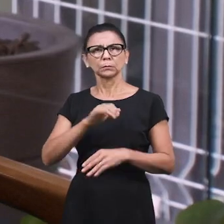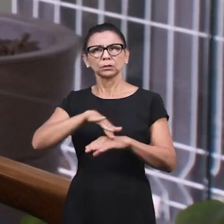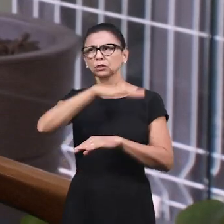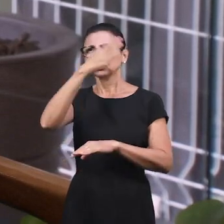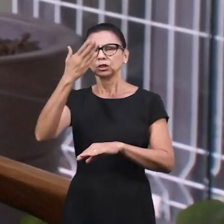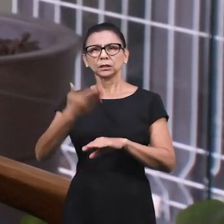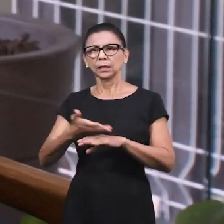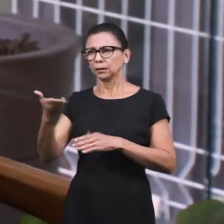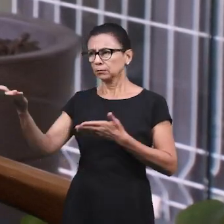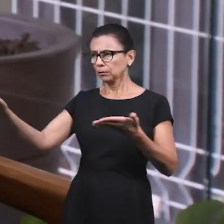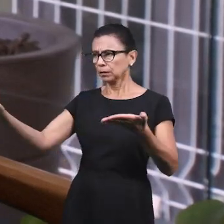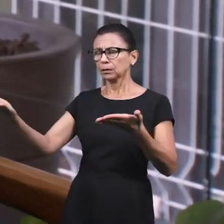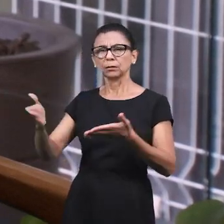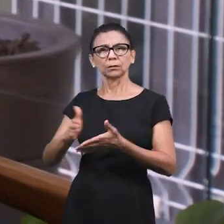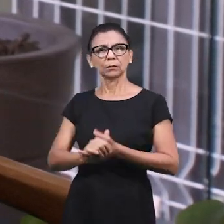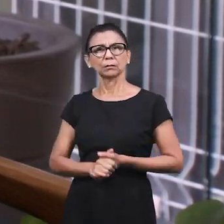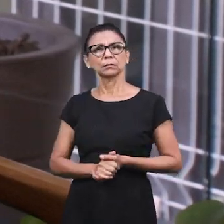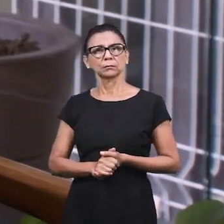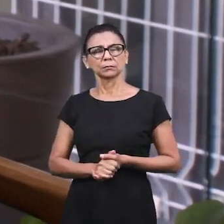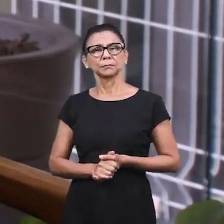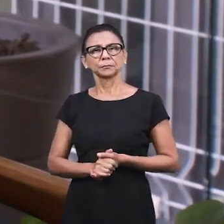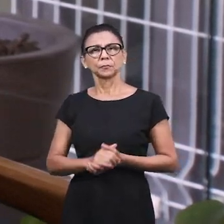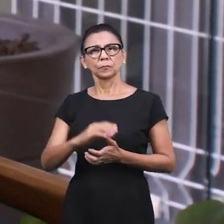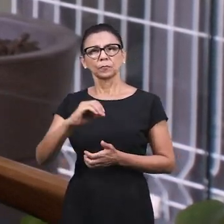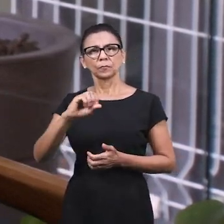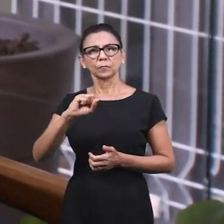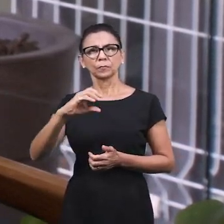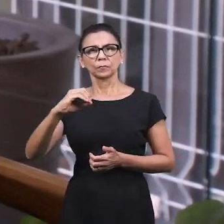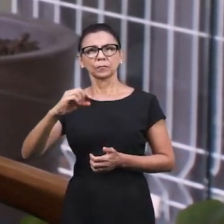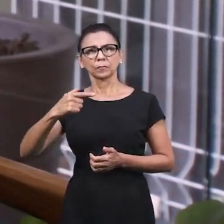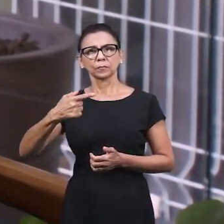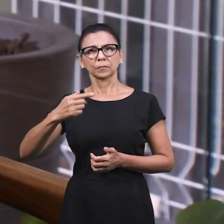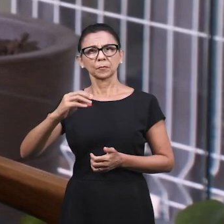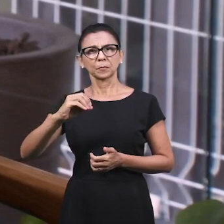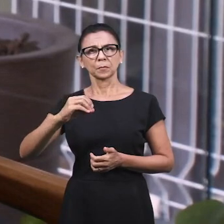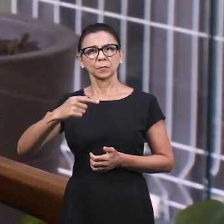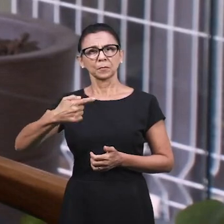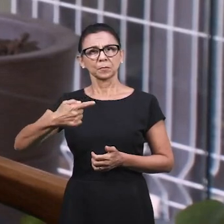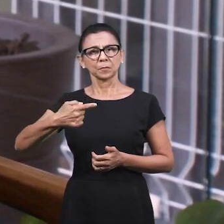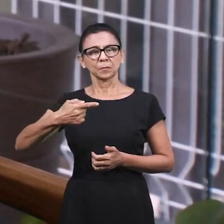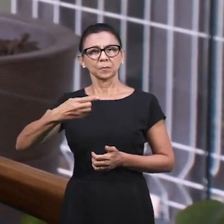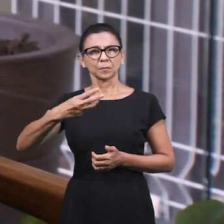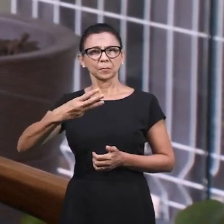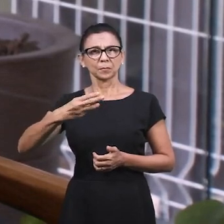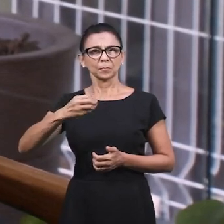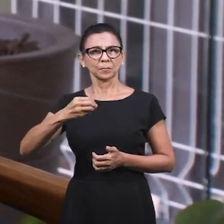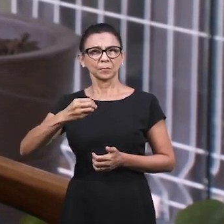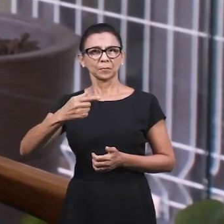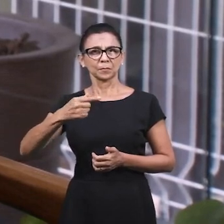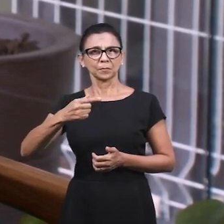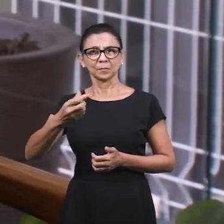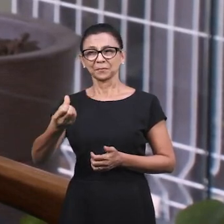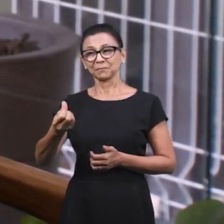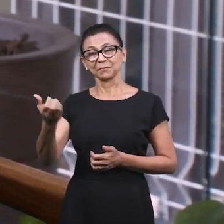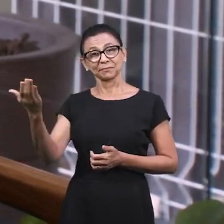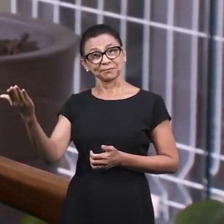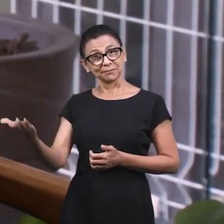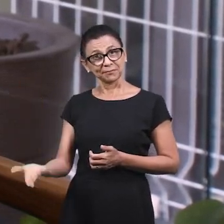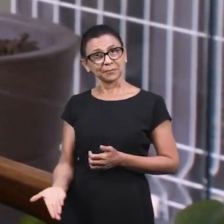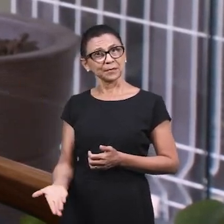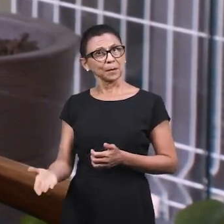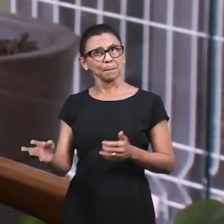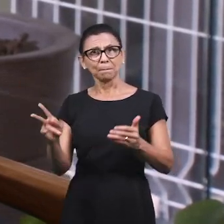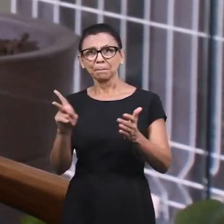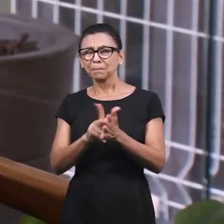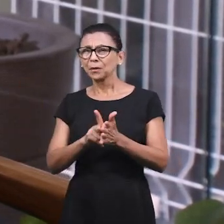n'importe quel moment de la journée ou de la nuit vers ce numéro 0800 707 30 76. Ce numéro est exclusif